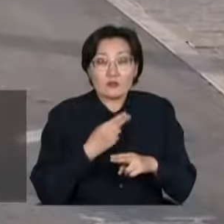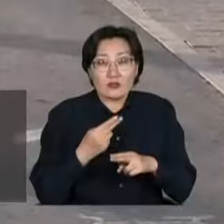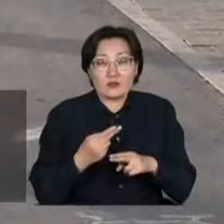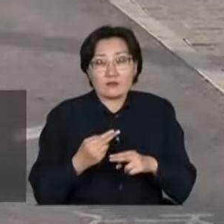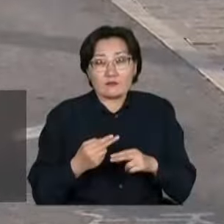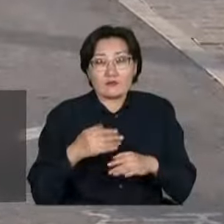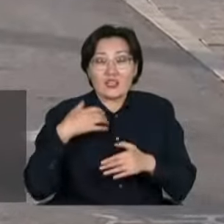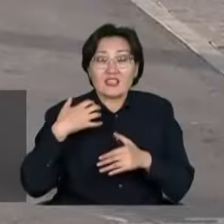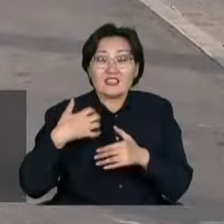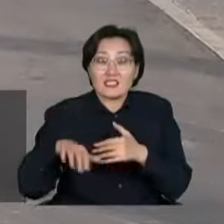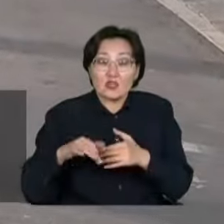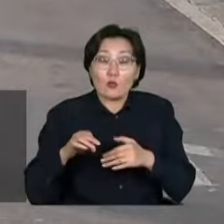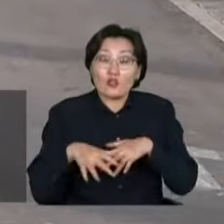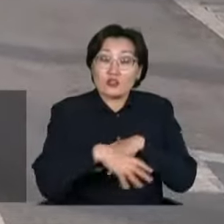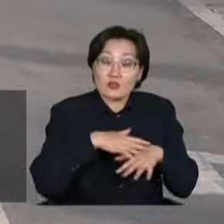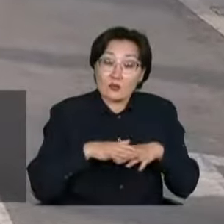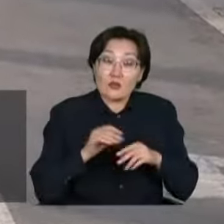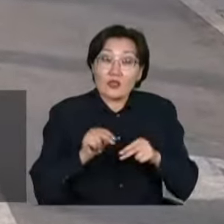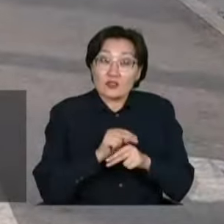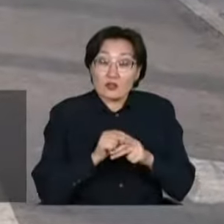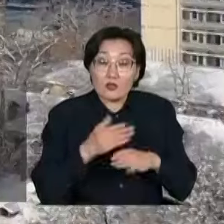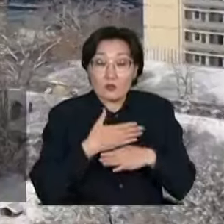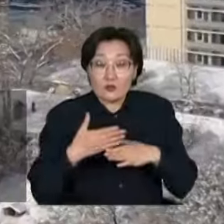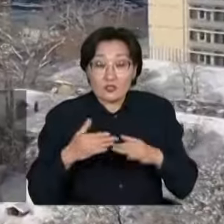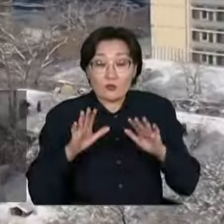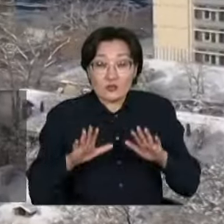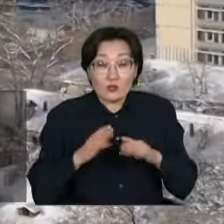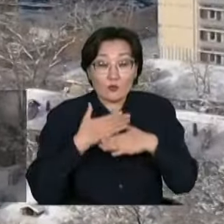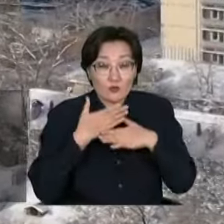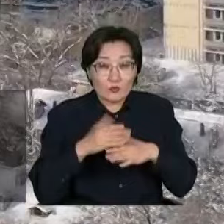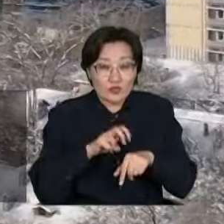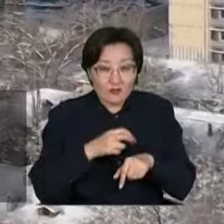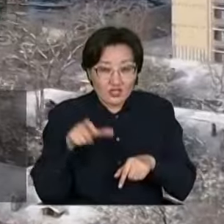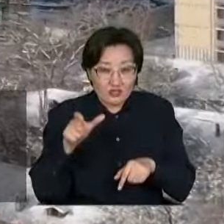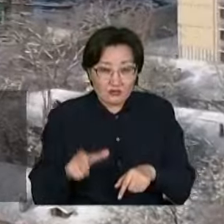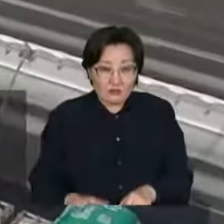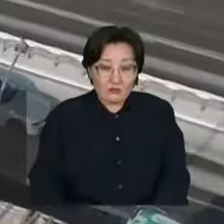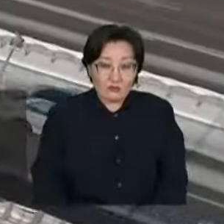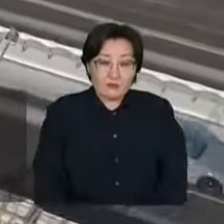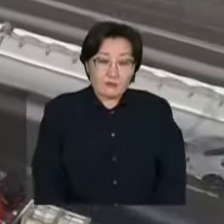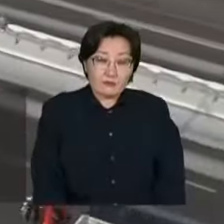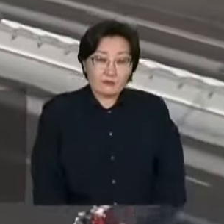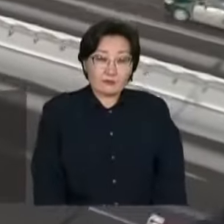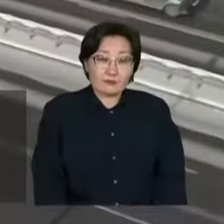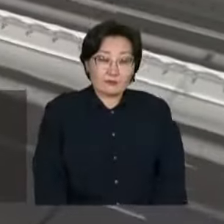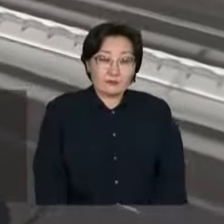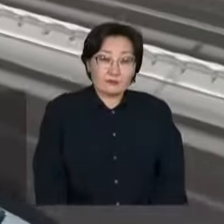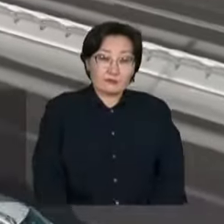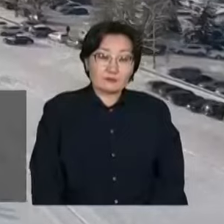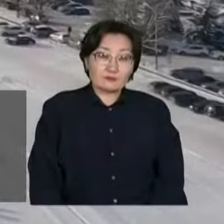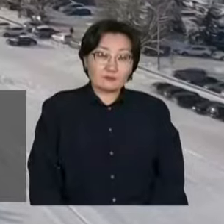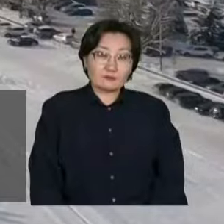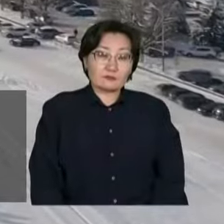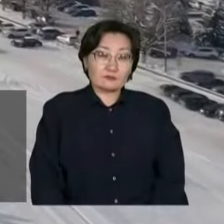обществе. Поэтому справиться с недугом на поздних стадиях возможно лишь с помощью врачей. Амина Усенова, Алишер Ергалило, Мирам